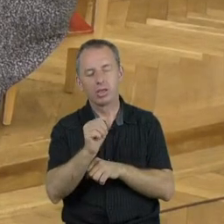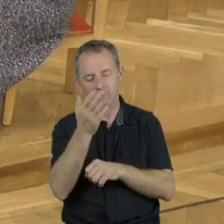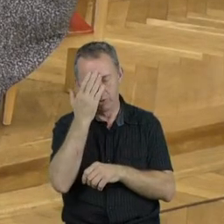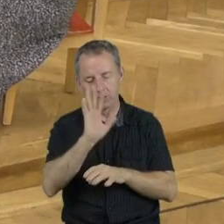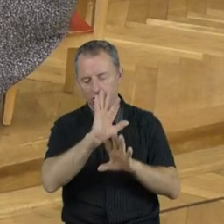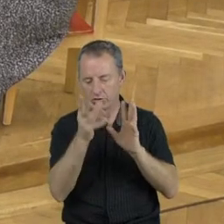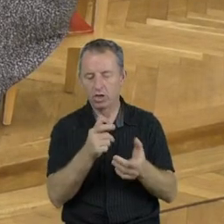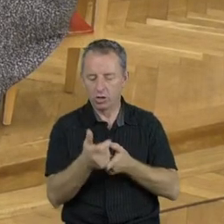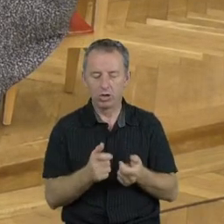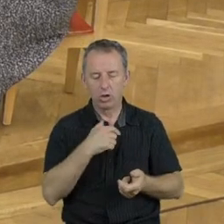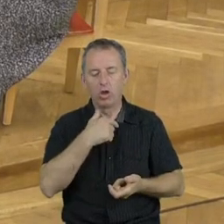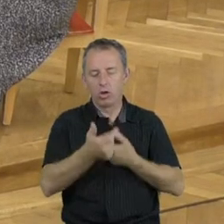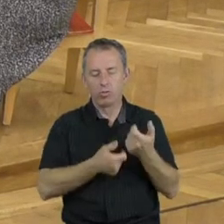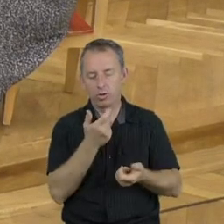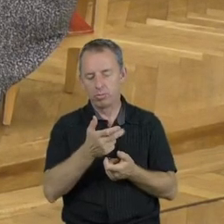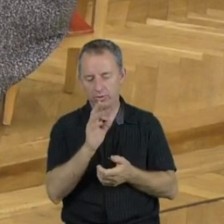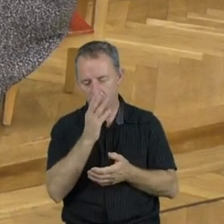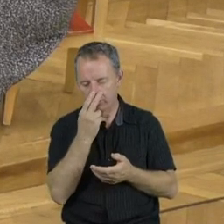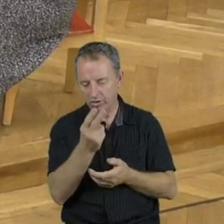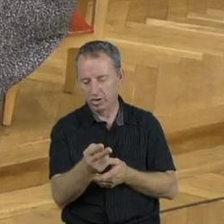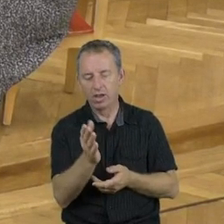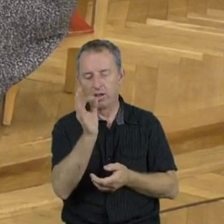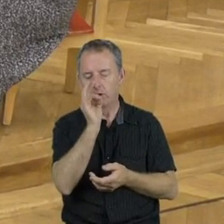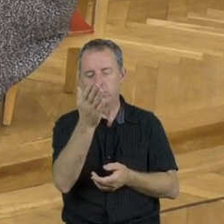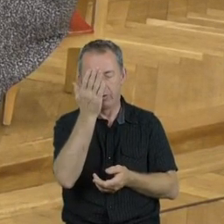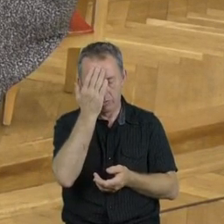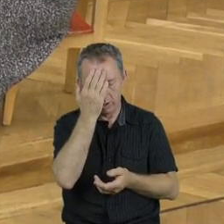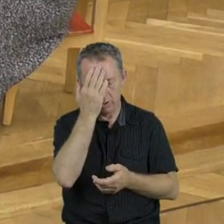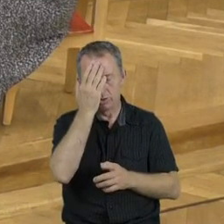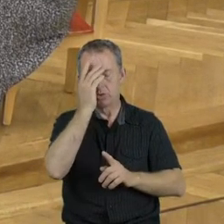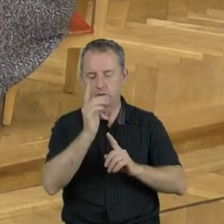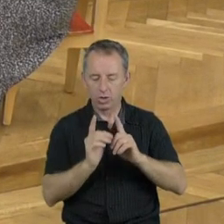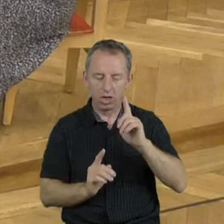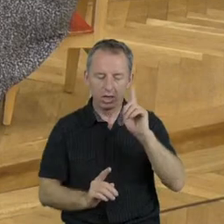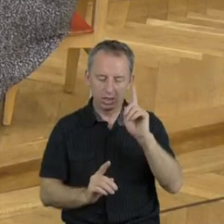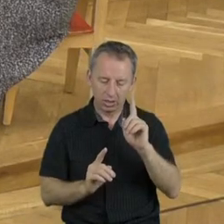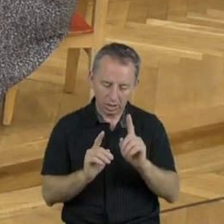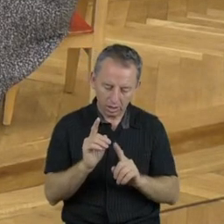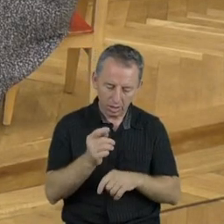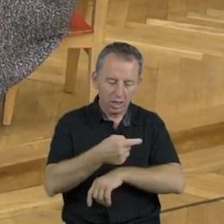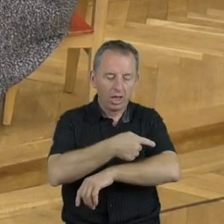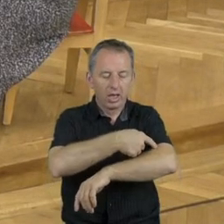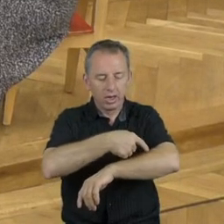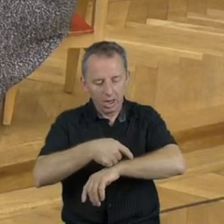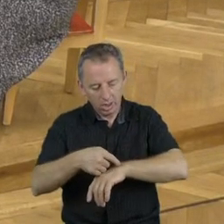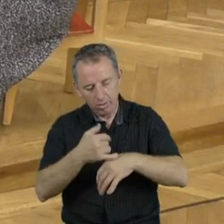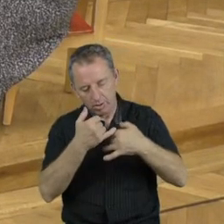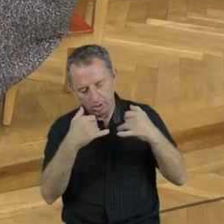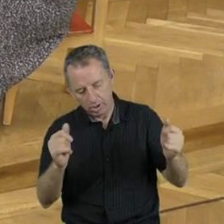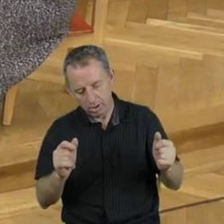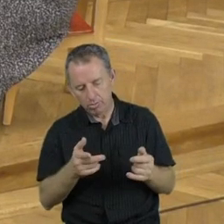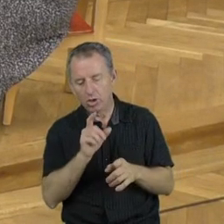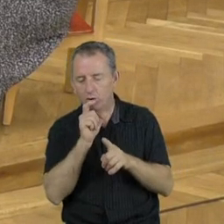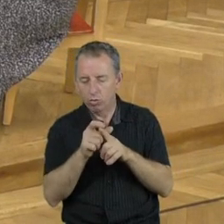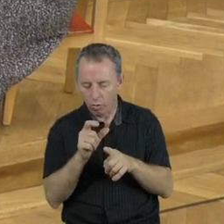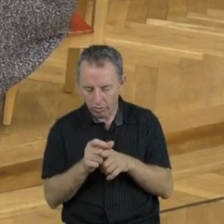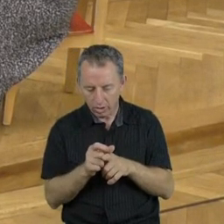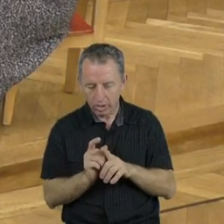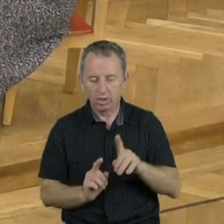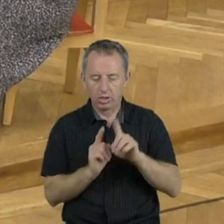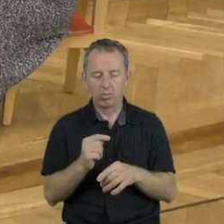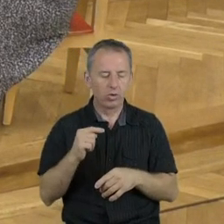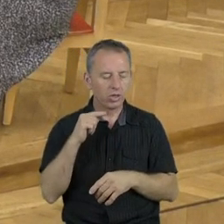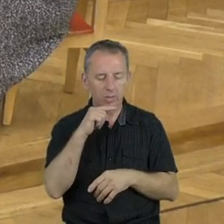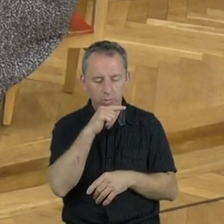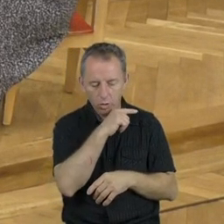widzisz wszystko, co robimy. I dobrze wiesz, że czasami ranimy innych naszymi słowami. Czasami nie potrafimy